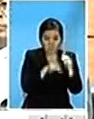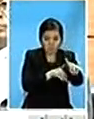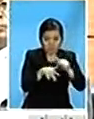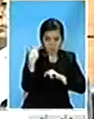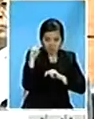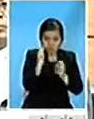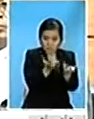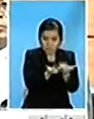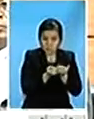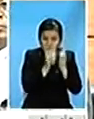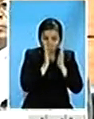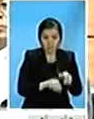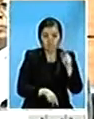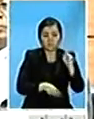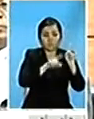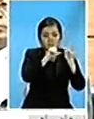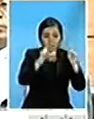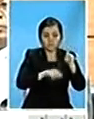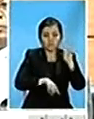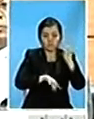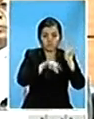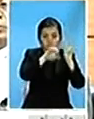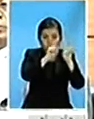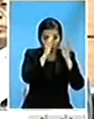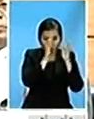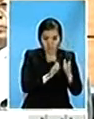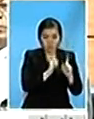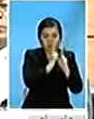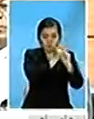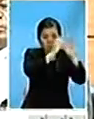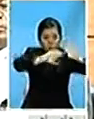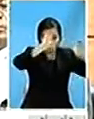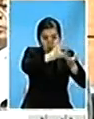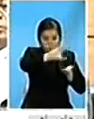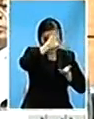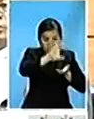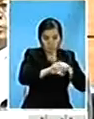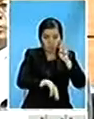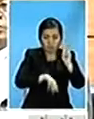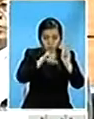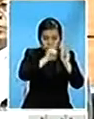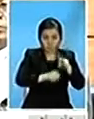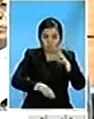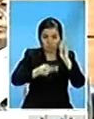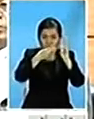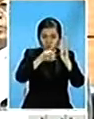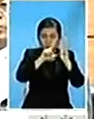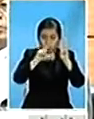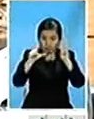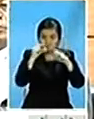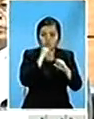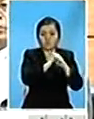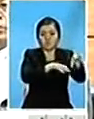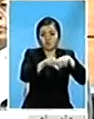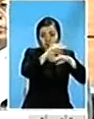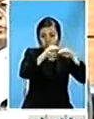ยู่ประมาณ 1,700,000 คนด้วยเม็ดเงินงบประมาณที่รัฐบาลใช้ 260,000 ล้านบาท